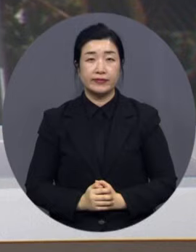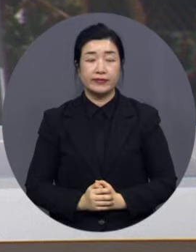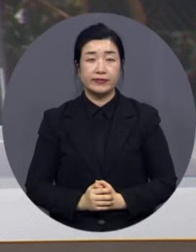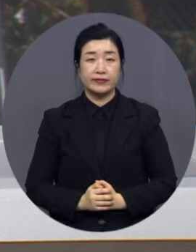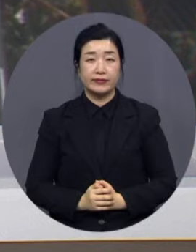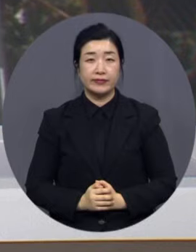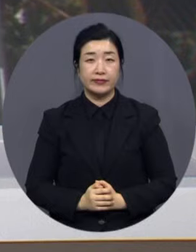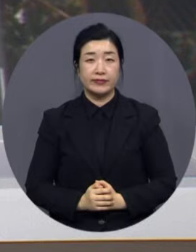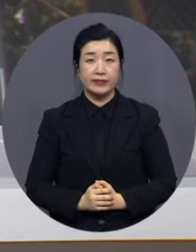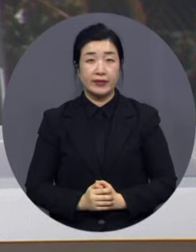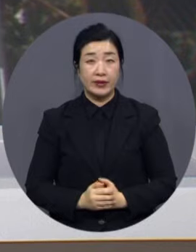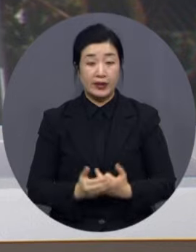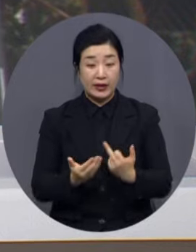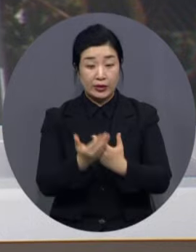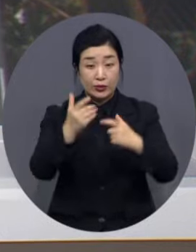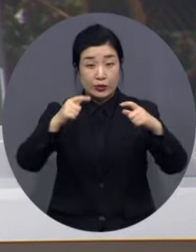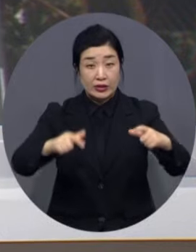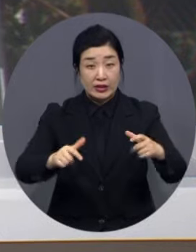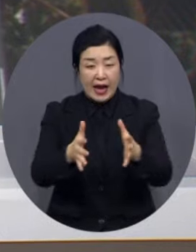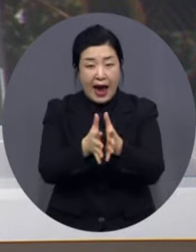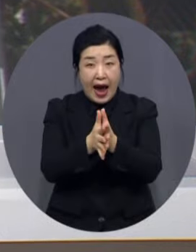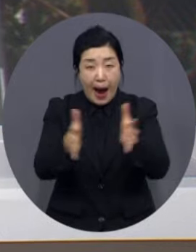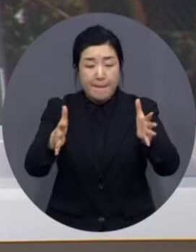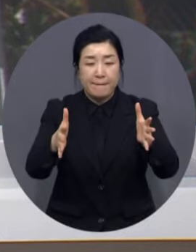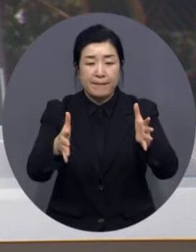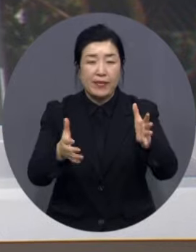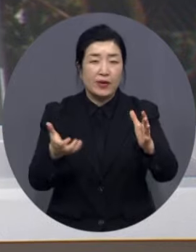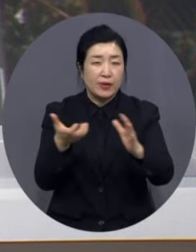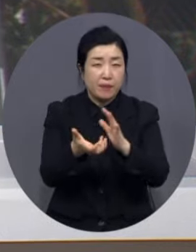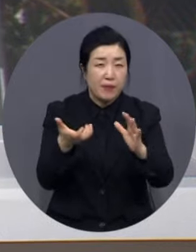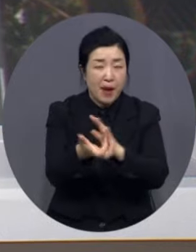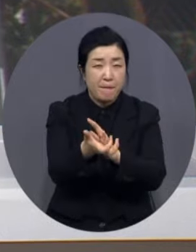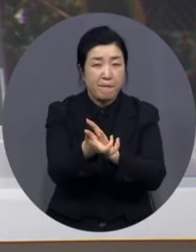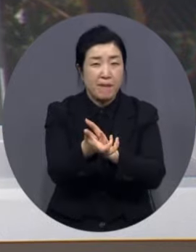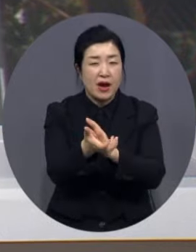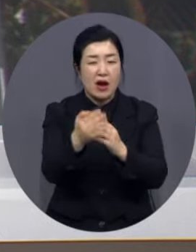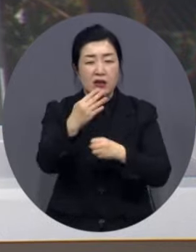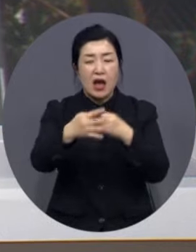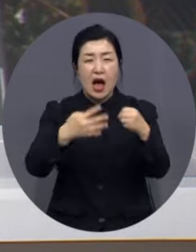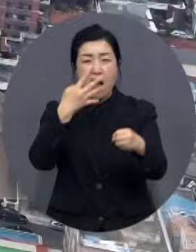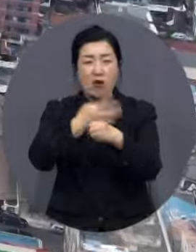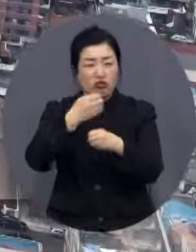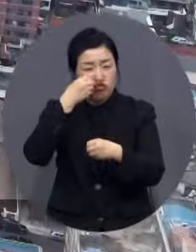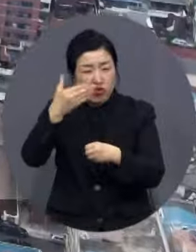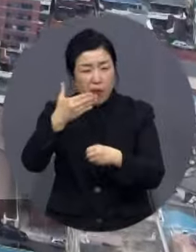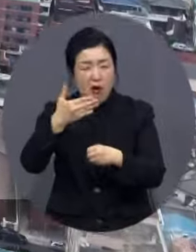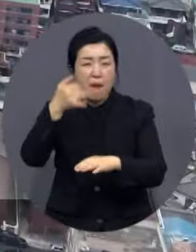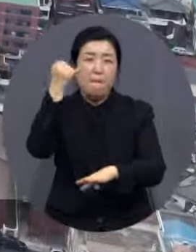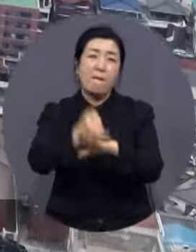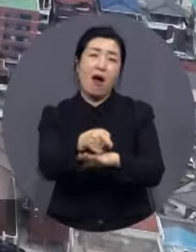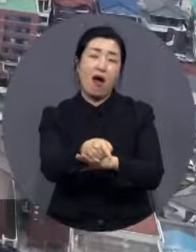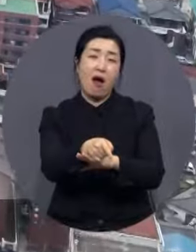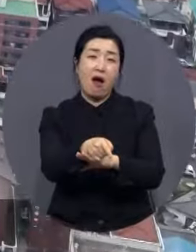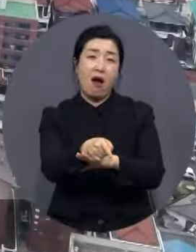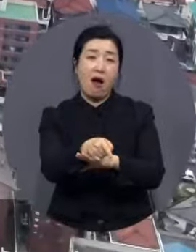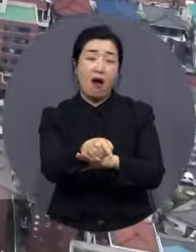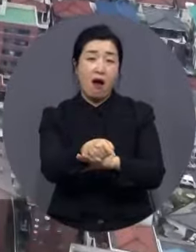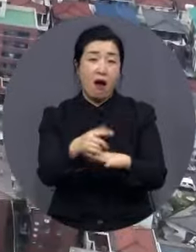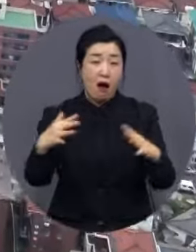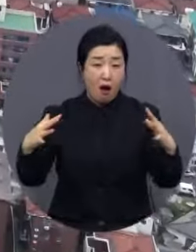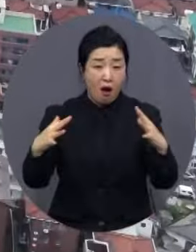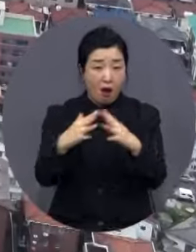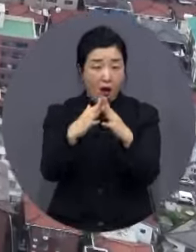예정입니다 제주 지역의 아파트 입주율이 4년 9개월 만에 최저치를 기록했 주택산업